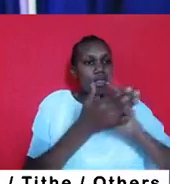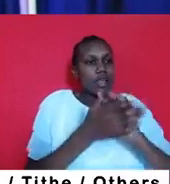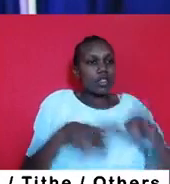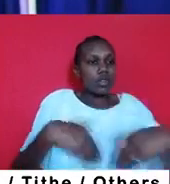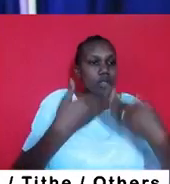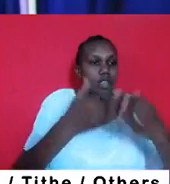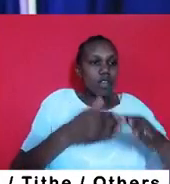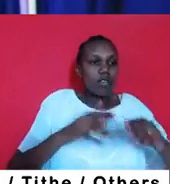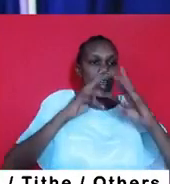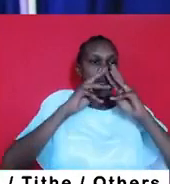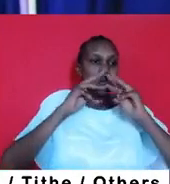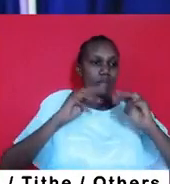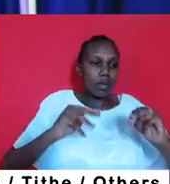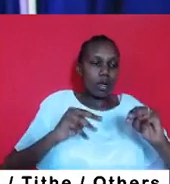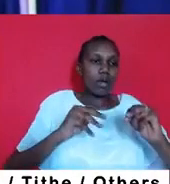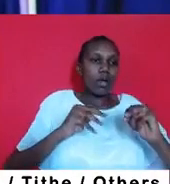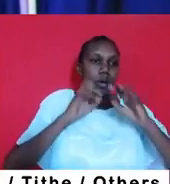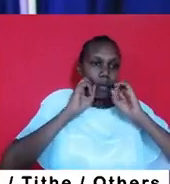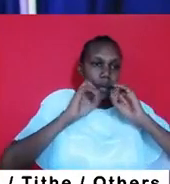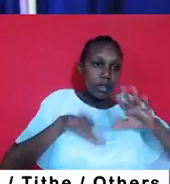uwanyunyizie roho wako mtakatifu,